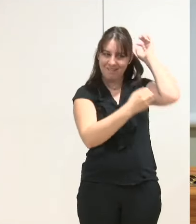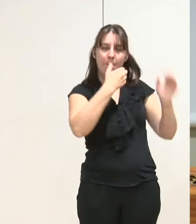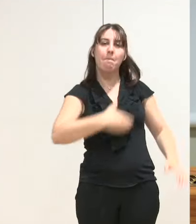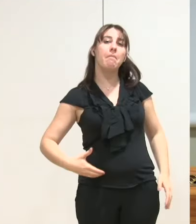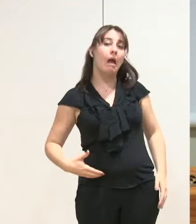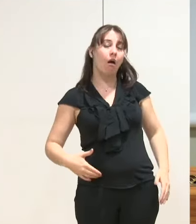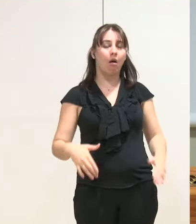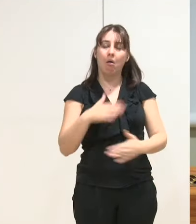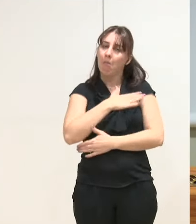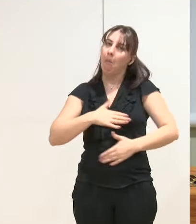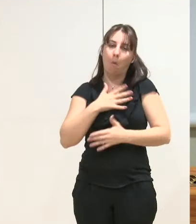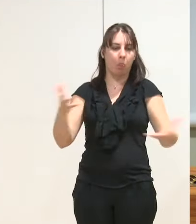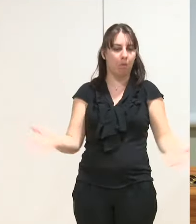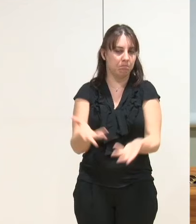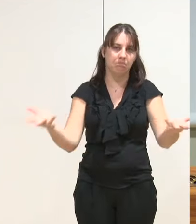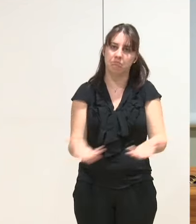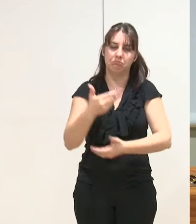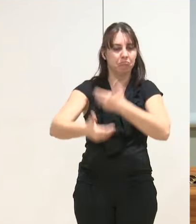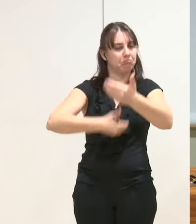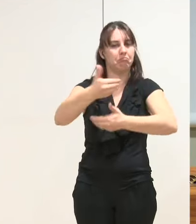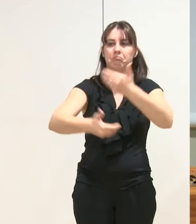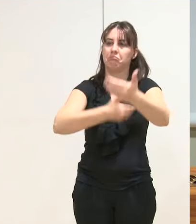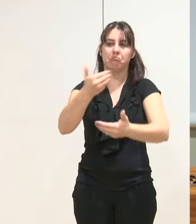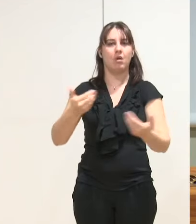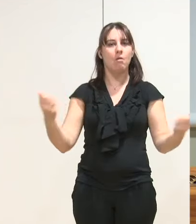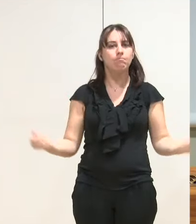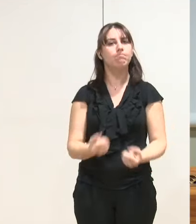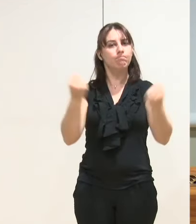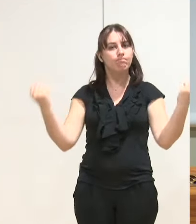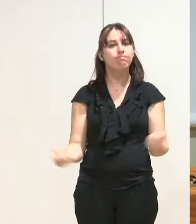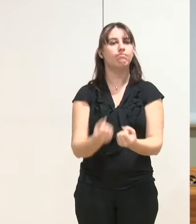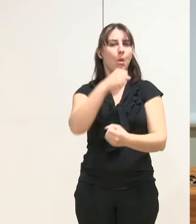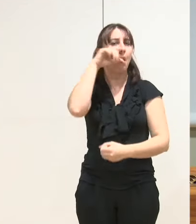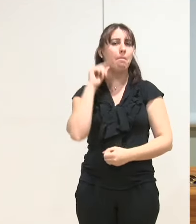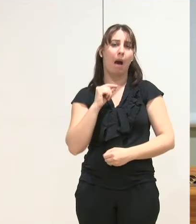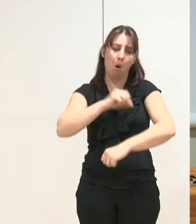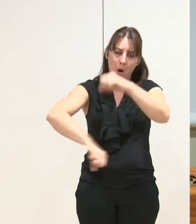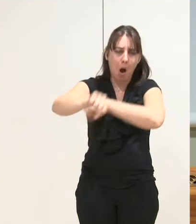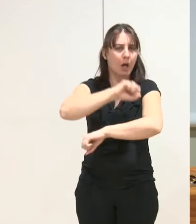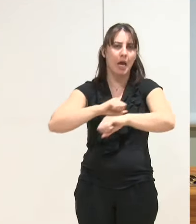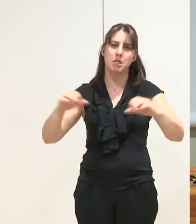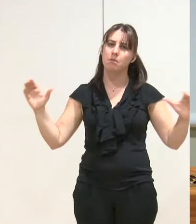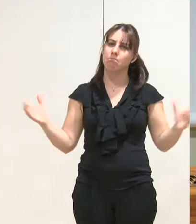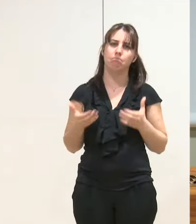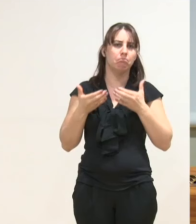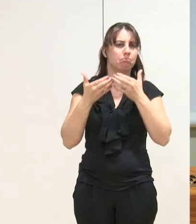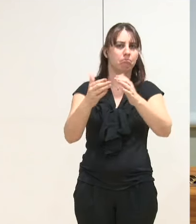de porter ce que une mobilisation de parents avait permis de porter auparavant